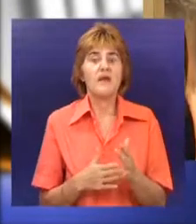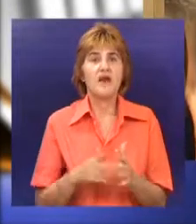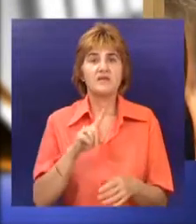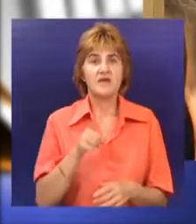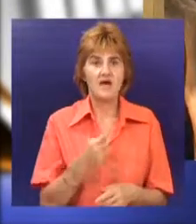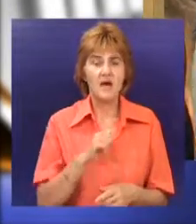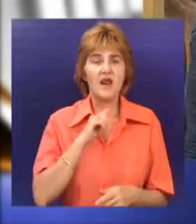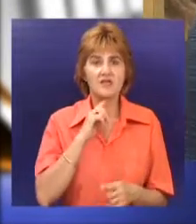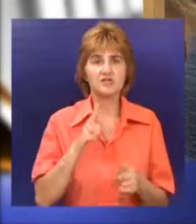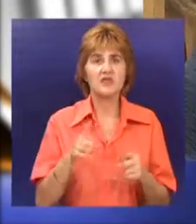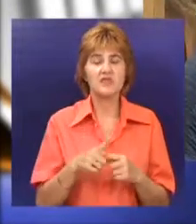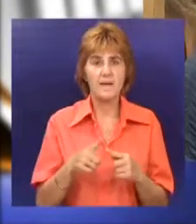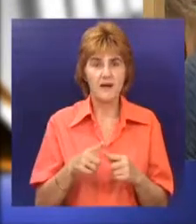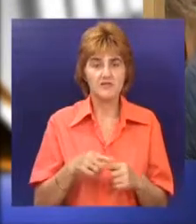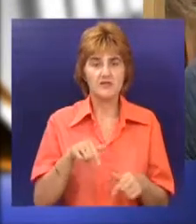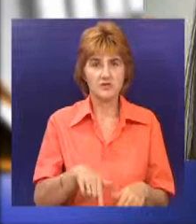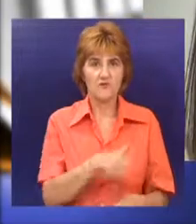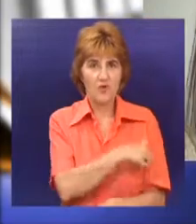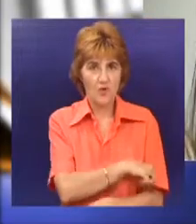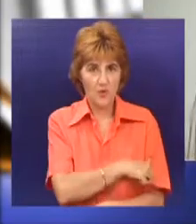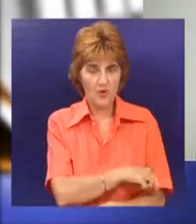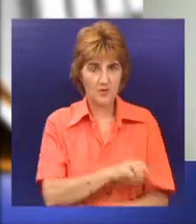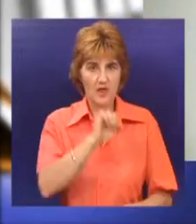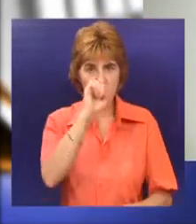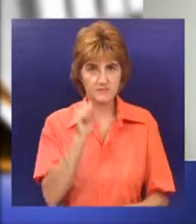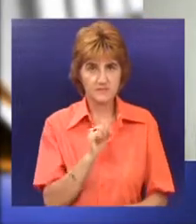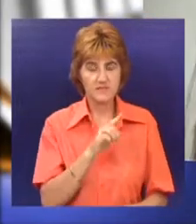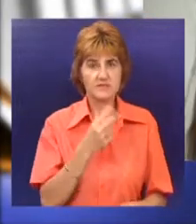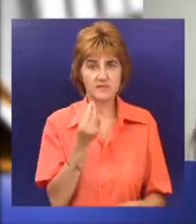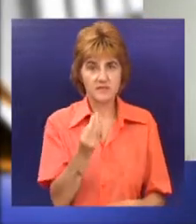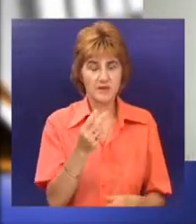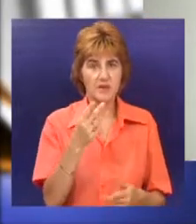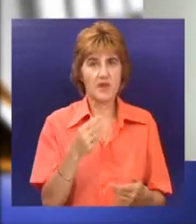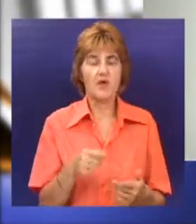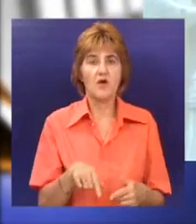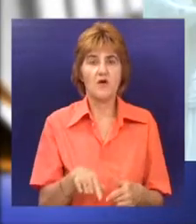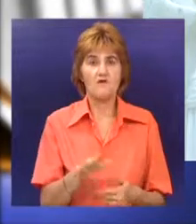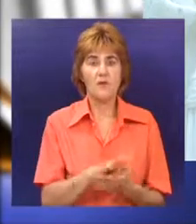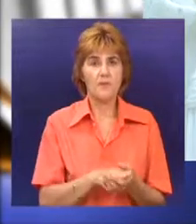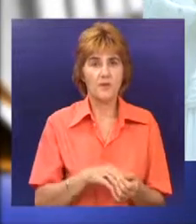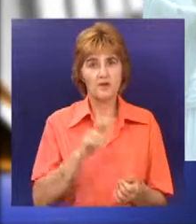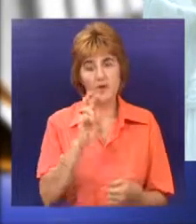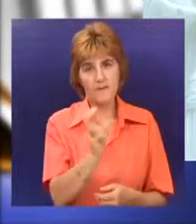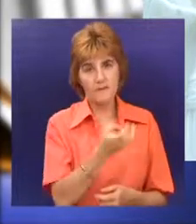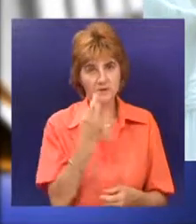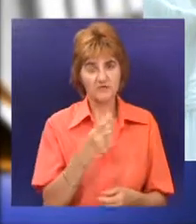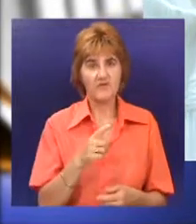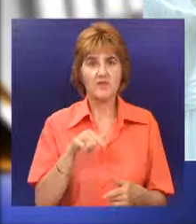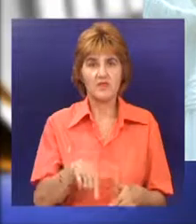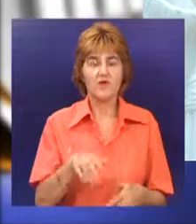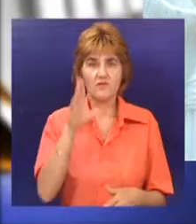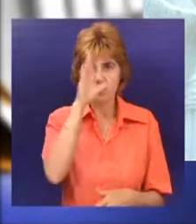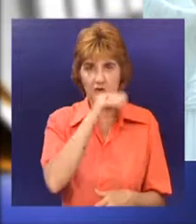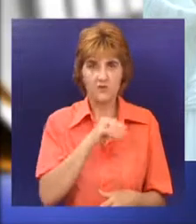Milica Tepavac, kao i prva pratilja na izboru za Miss Srbije 2010. Bojana Lečić, pozvane su na večerašnji izbor za